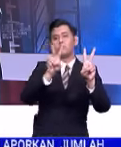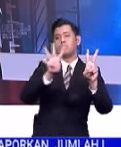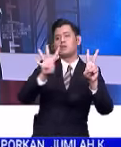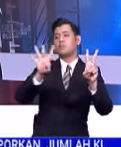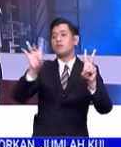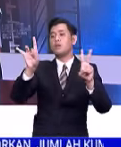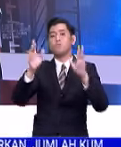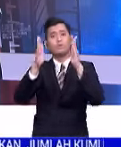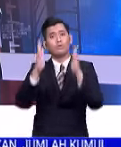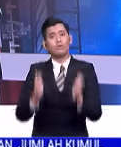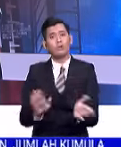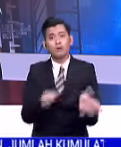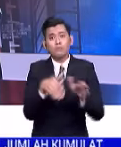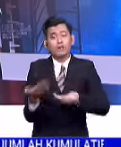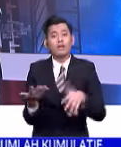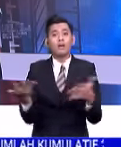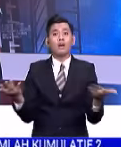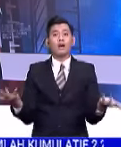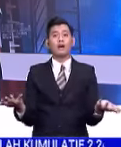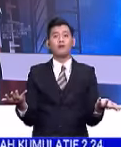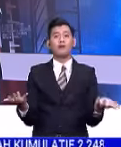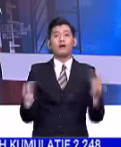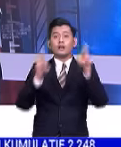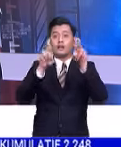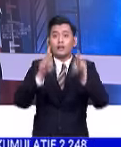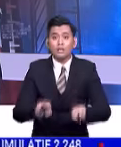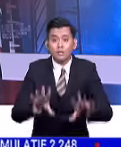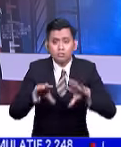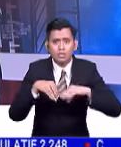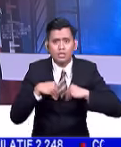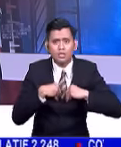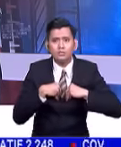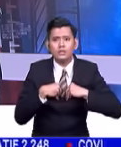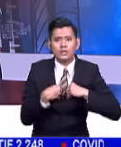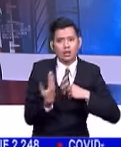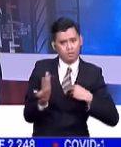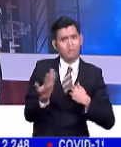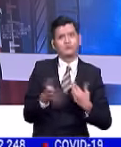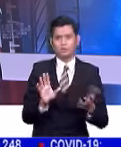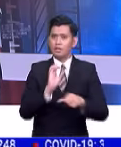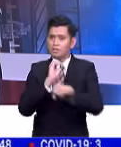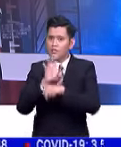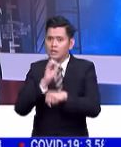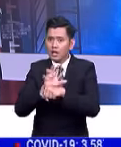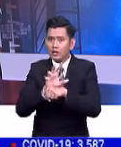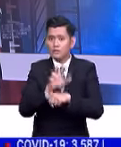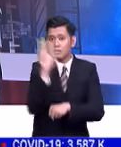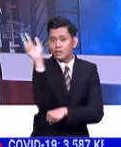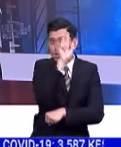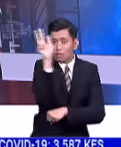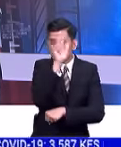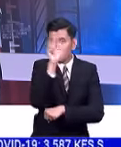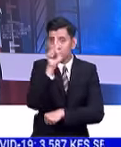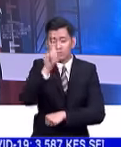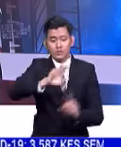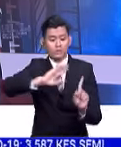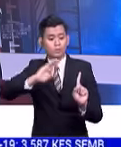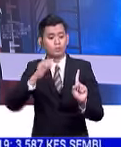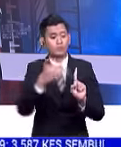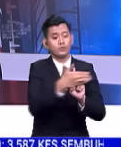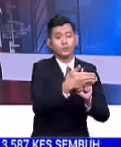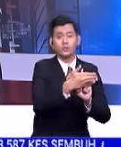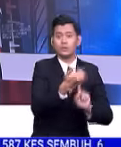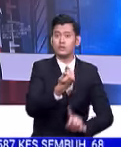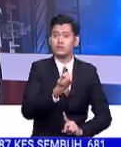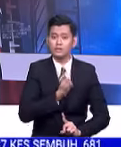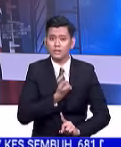2,248 korban. Adakah rakyat menyahut saranan Kementerian Kesihatan untuk melakukan kuarantin diri serta